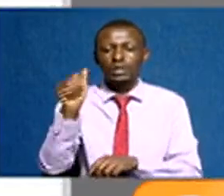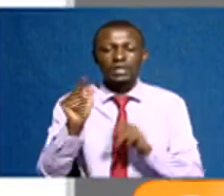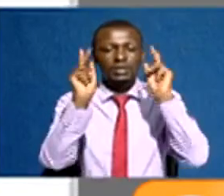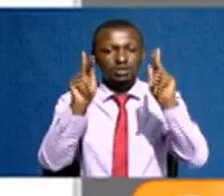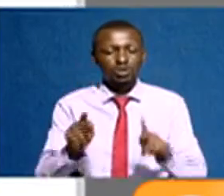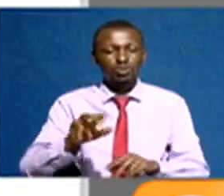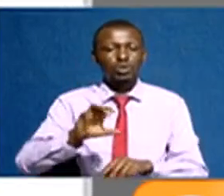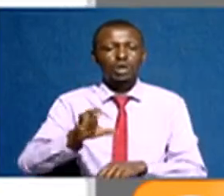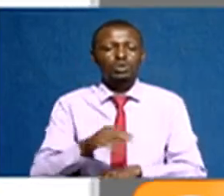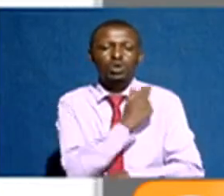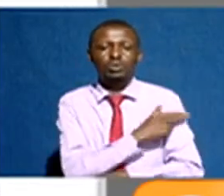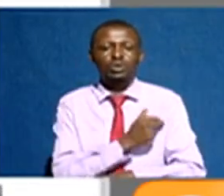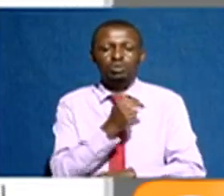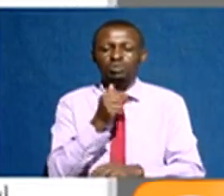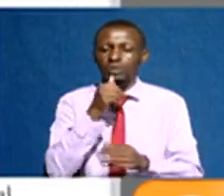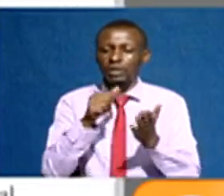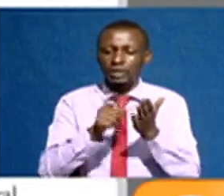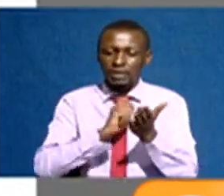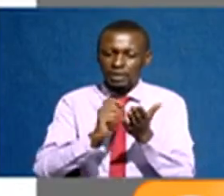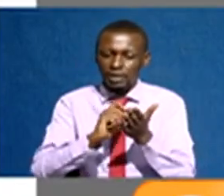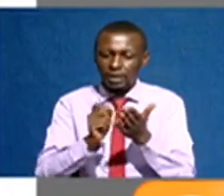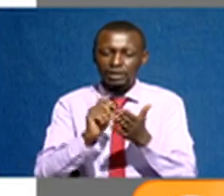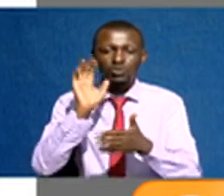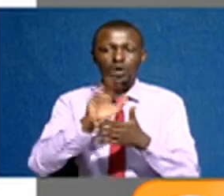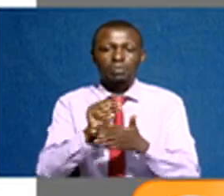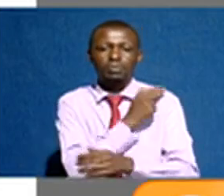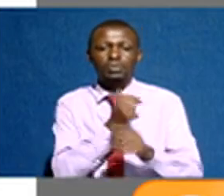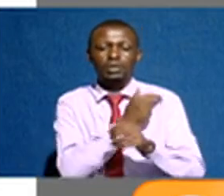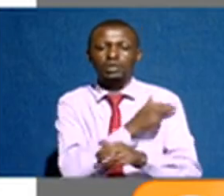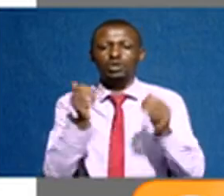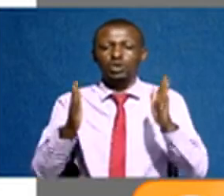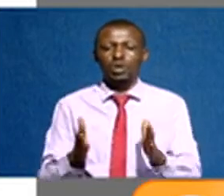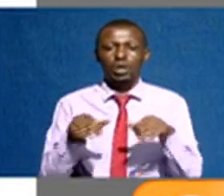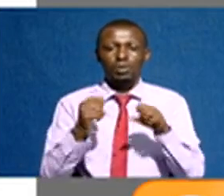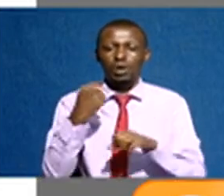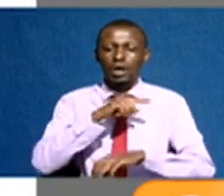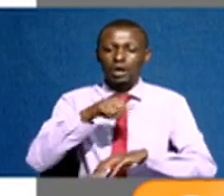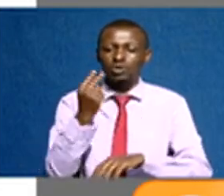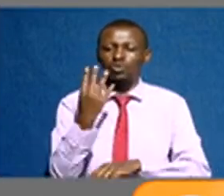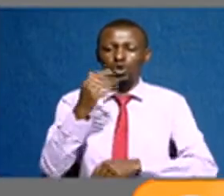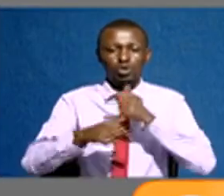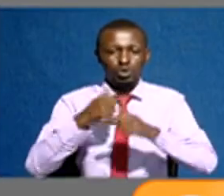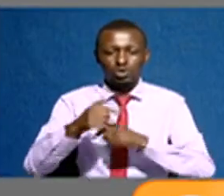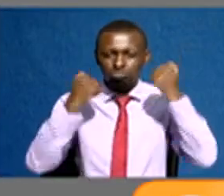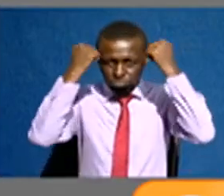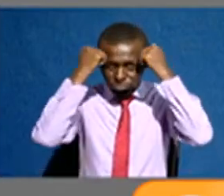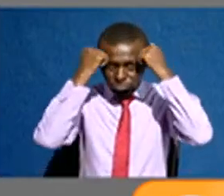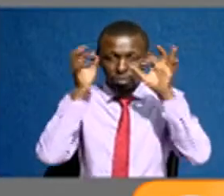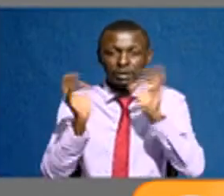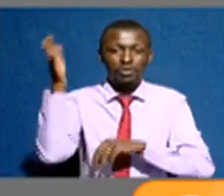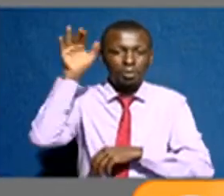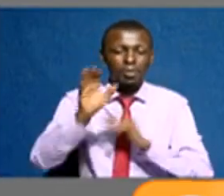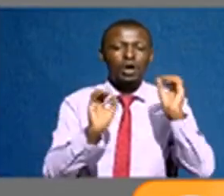barua wanafunzi hao na kua saa 24 ware jee kua na masomo yao la sivy wuki